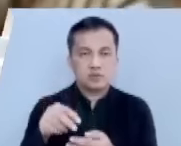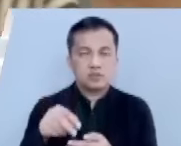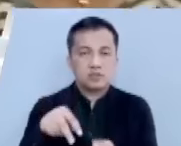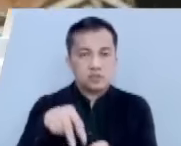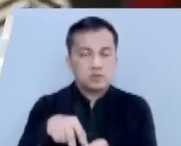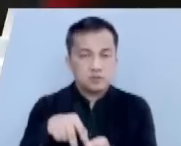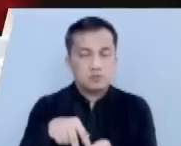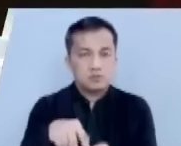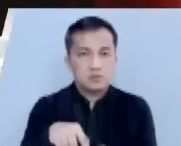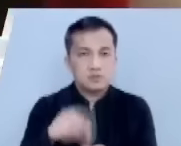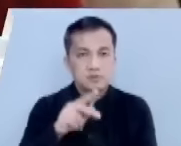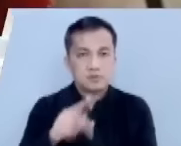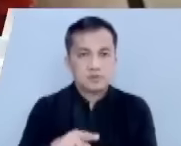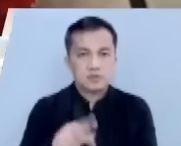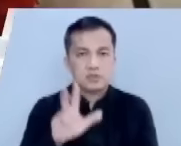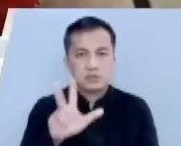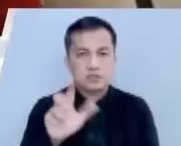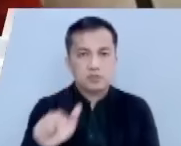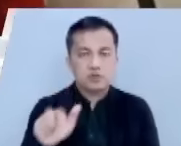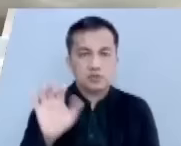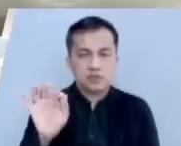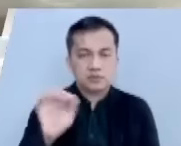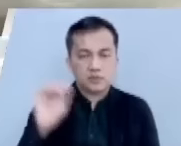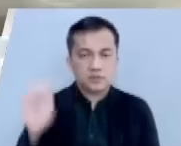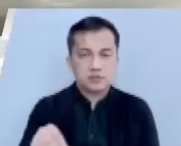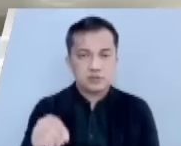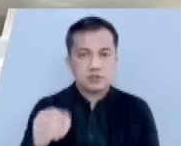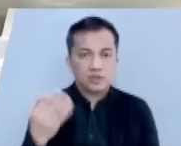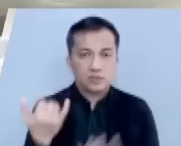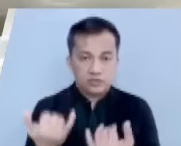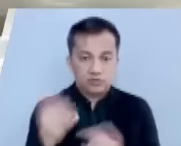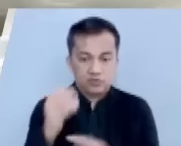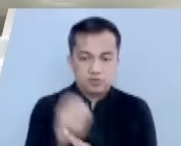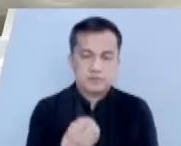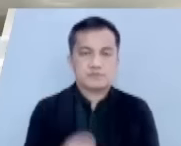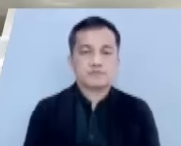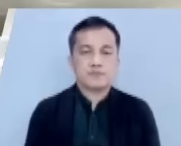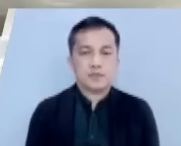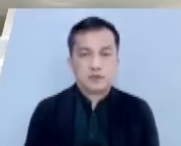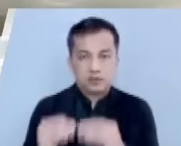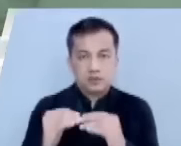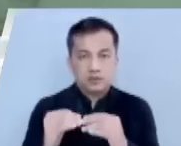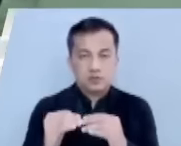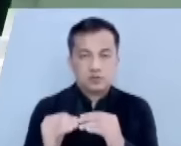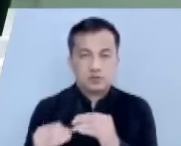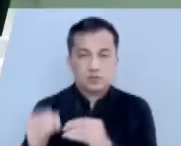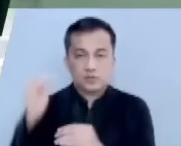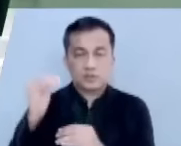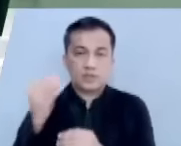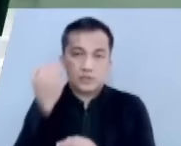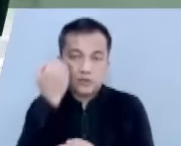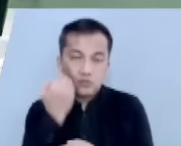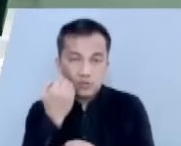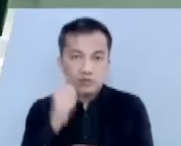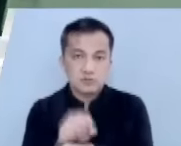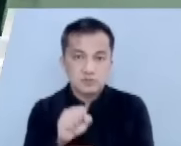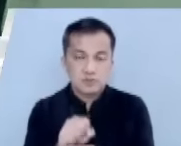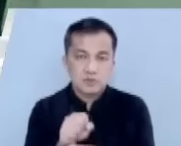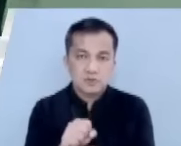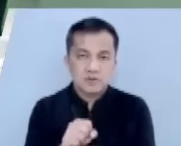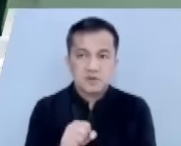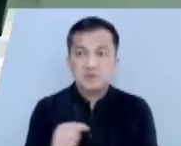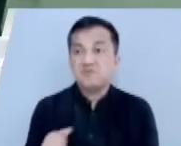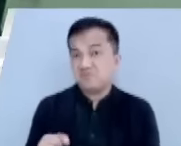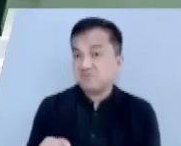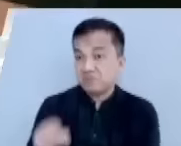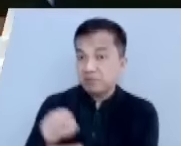sa 3.9% nitong Oktubre. Tumaas din ang underemployment rate o yung mga may trabaho nga pero di